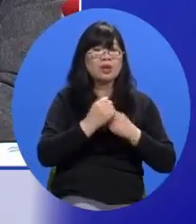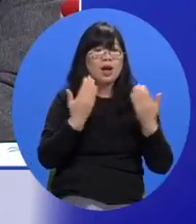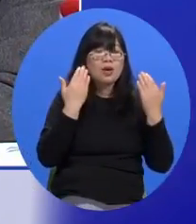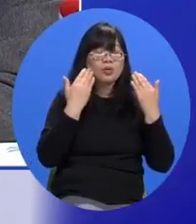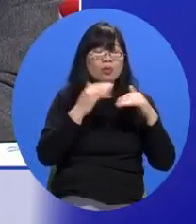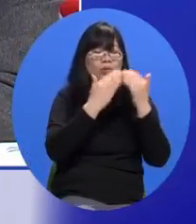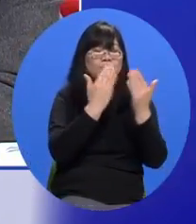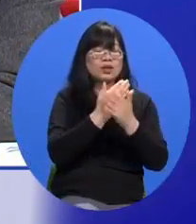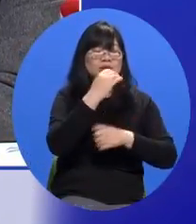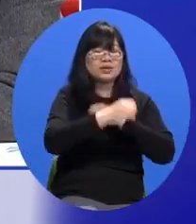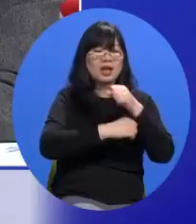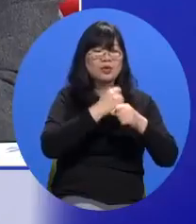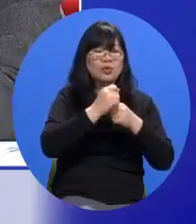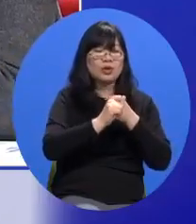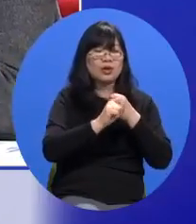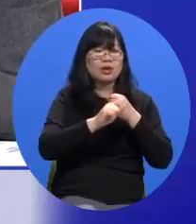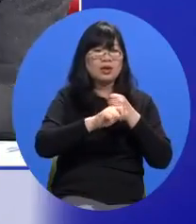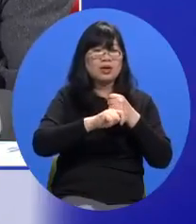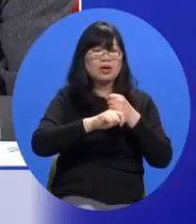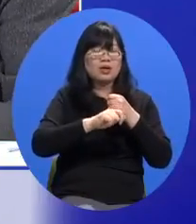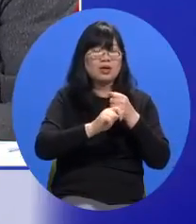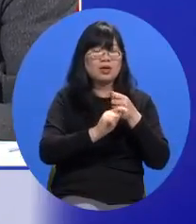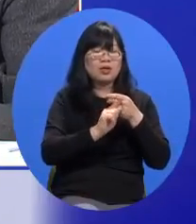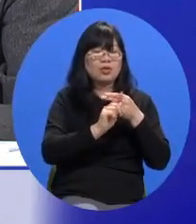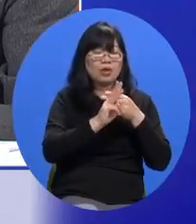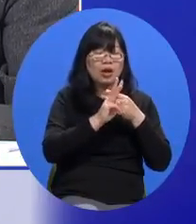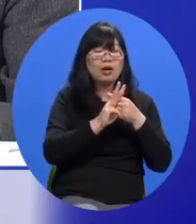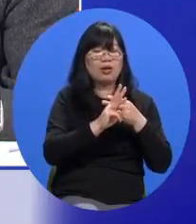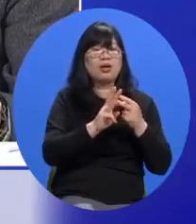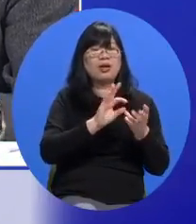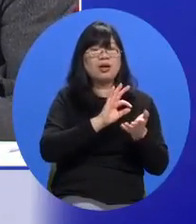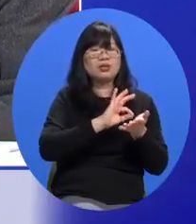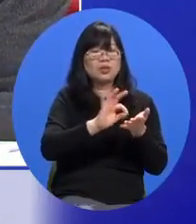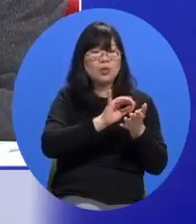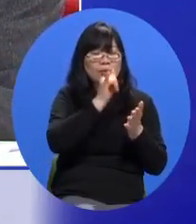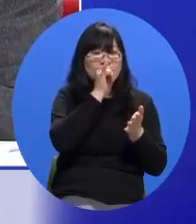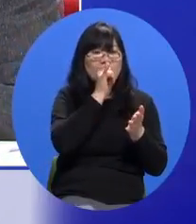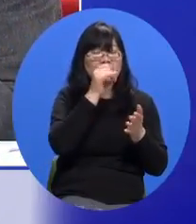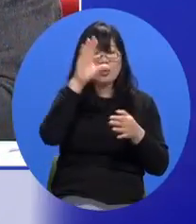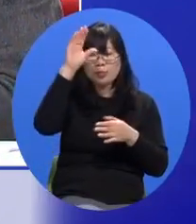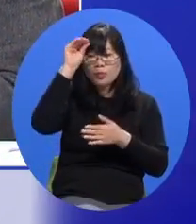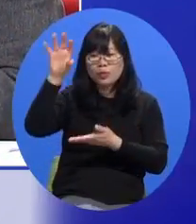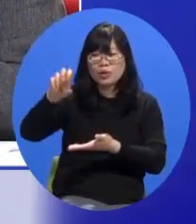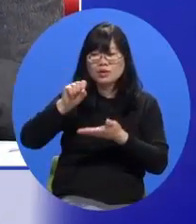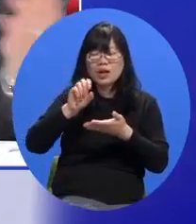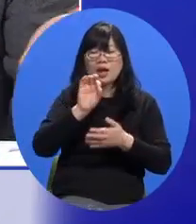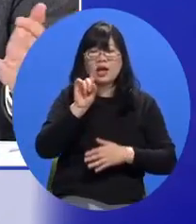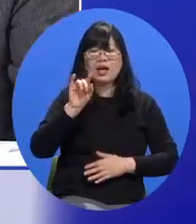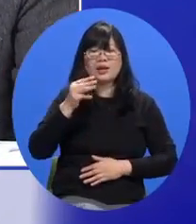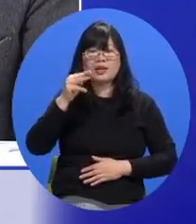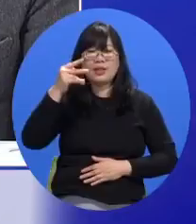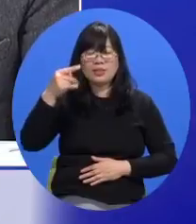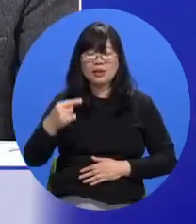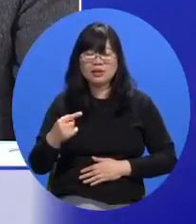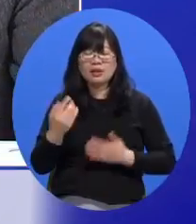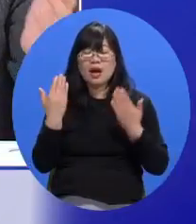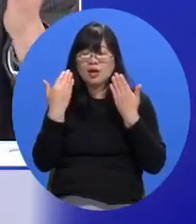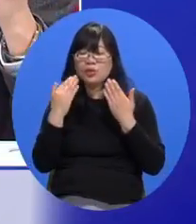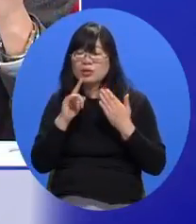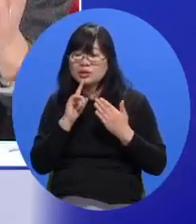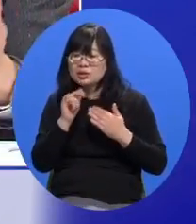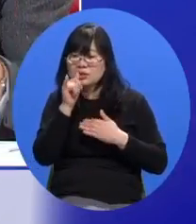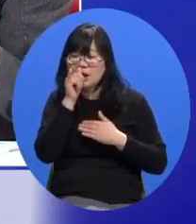적용이 됩니다. 근데 모델로 삼은 학교가 이제 아일랜드의 학교인데요. 제가 네. 아일랜드를 한번 가서